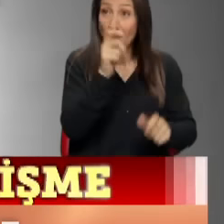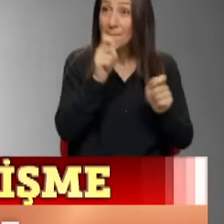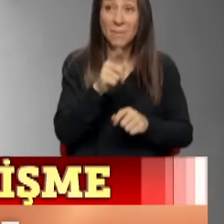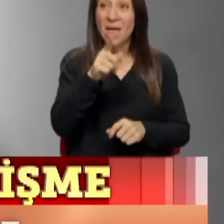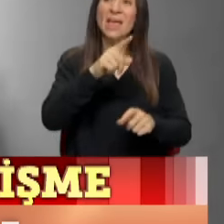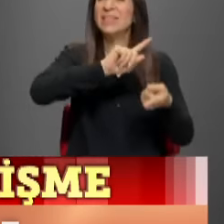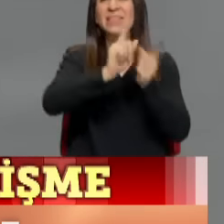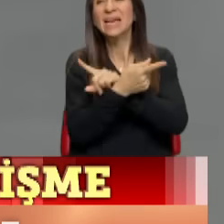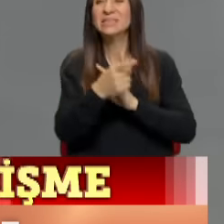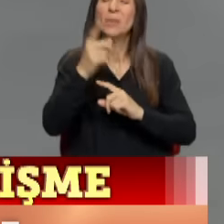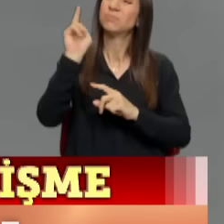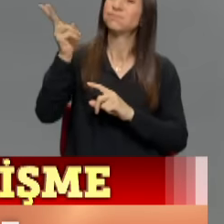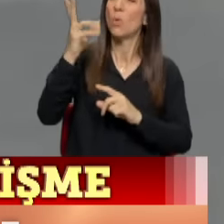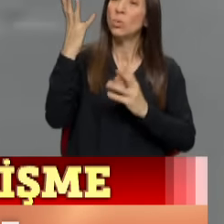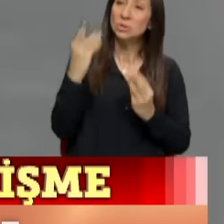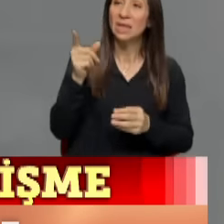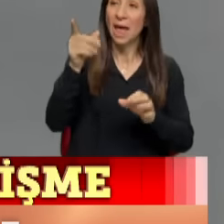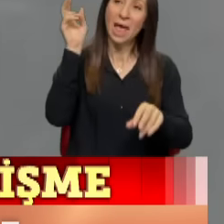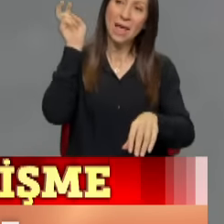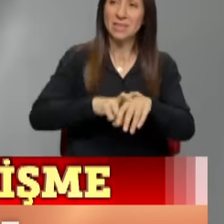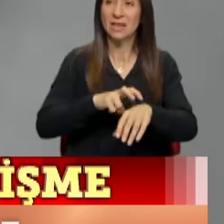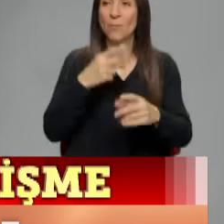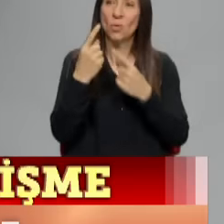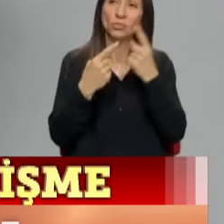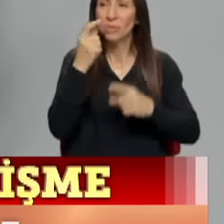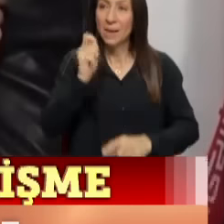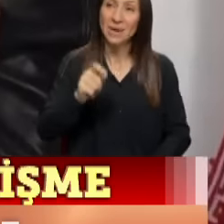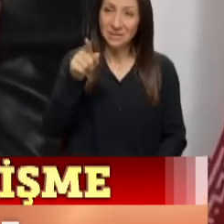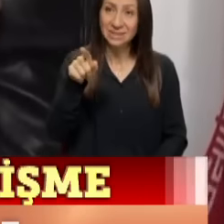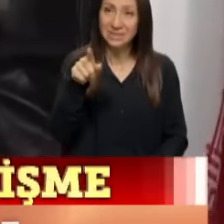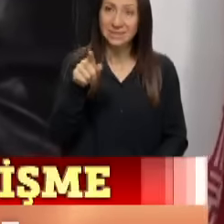diplomatik misyon vurulsaydı, burada hemen intikamdan bahsederdiniz dedi.